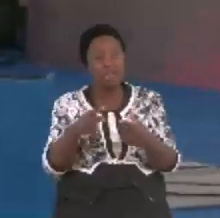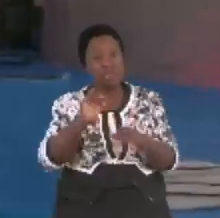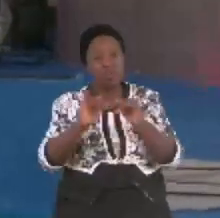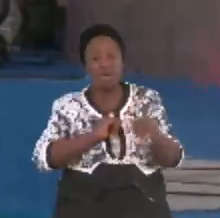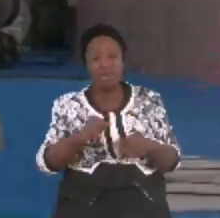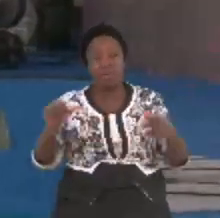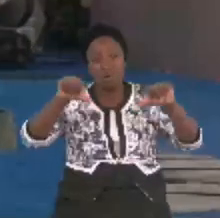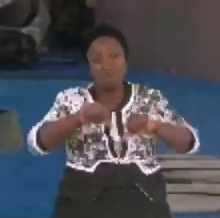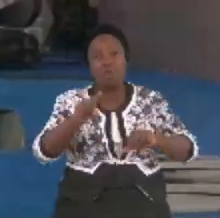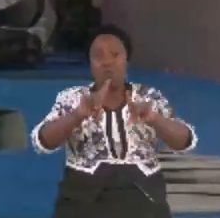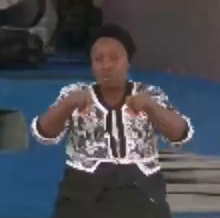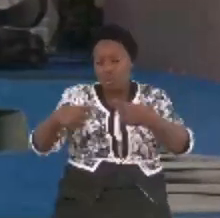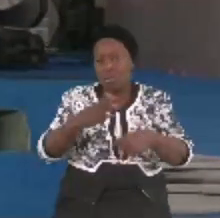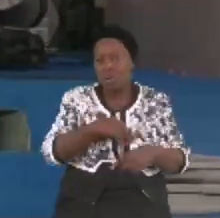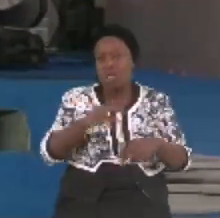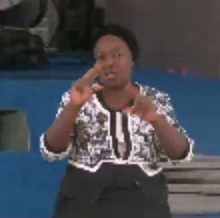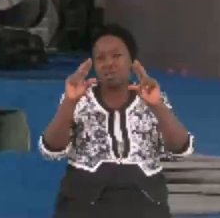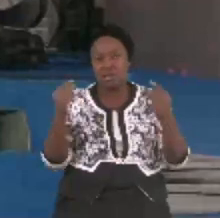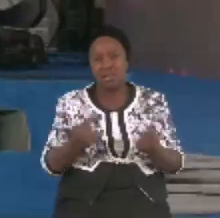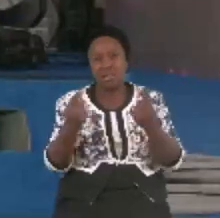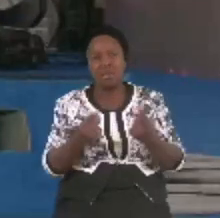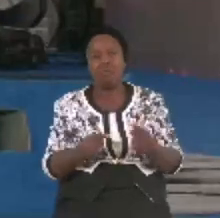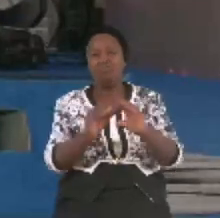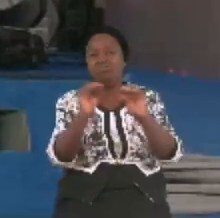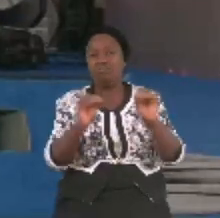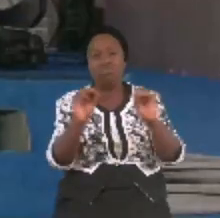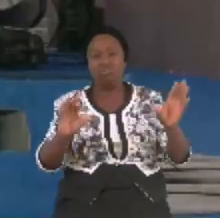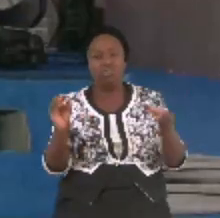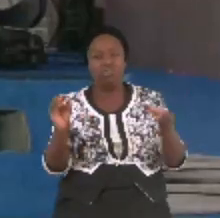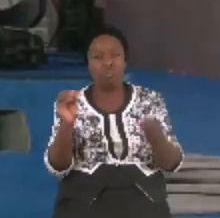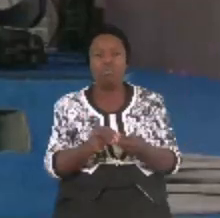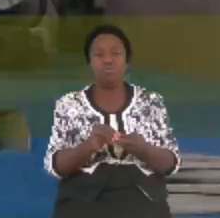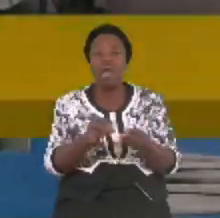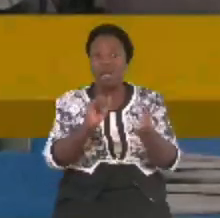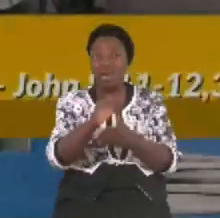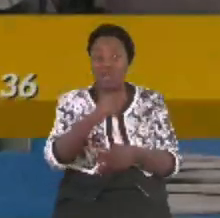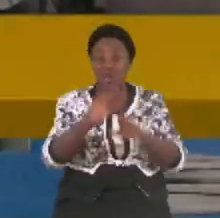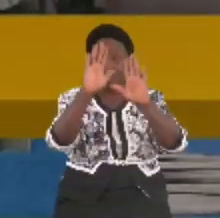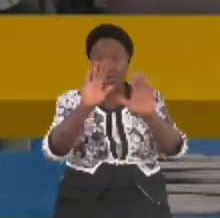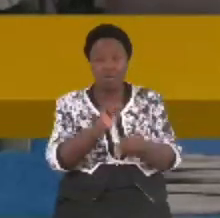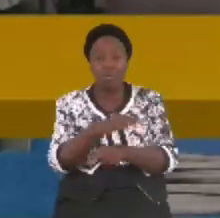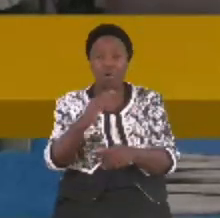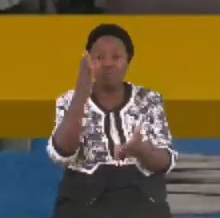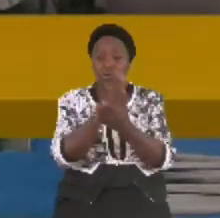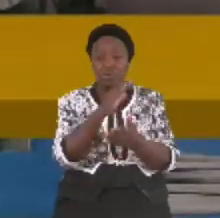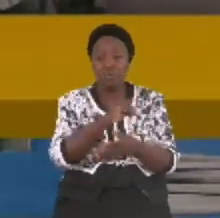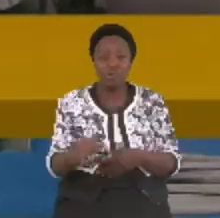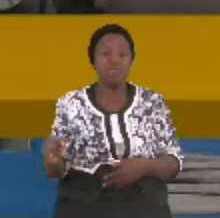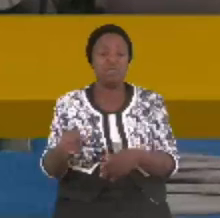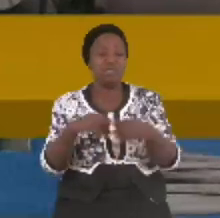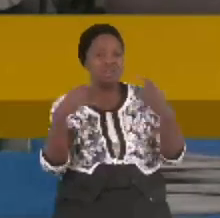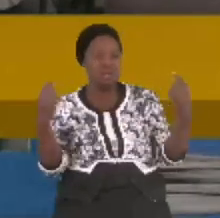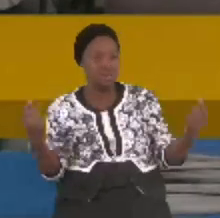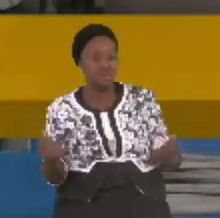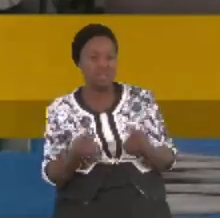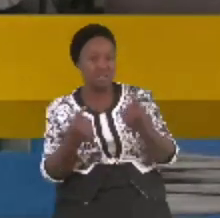plus. Ça c'est le miracle de cesser de pécher. Le miracle de cesser de